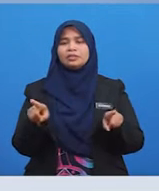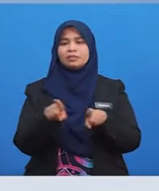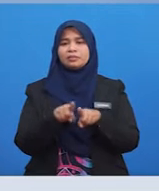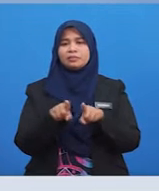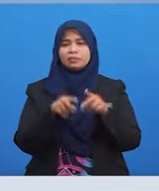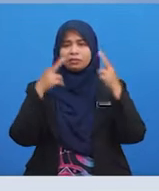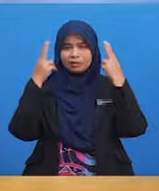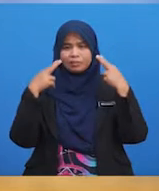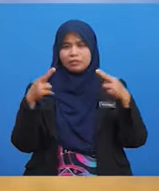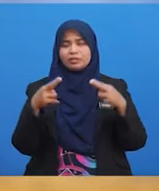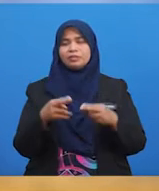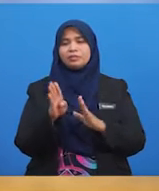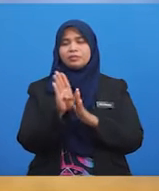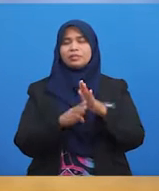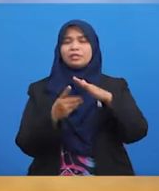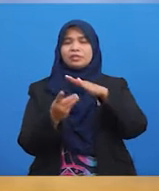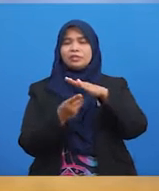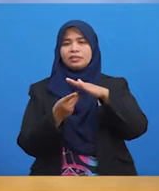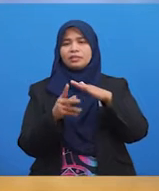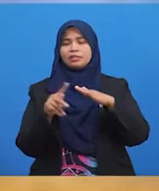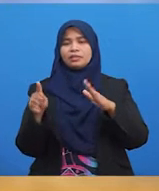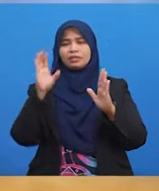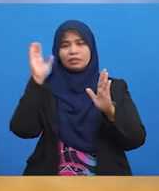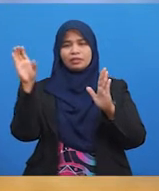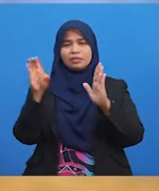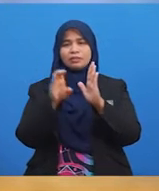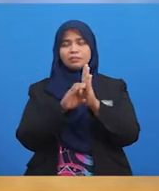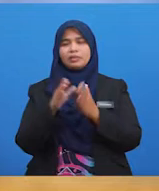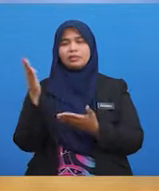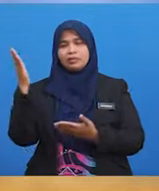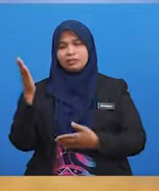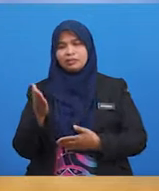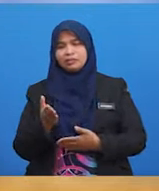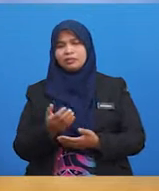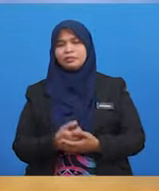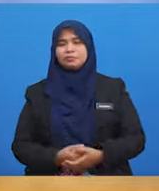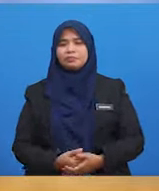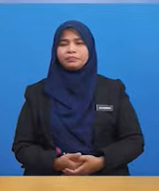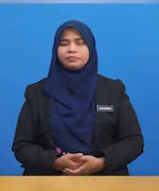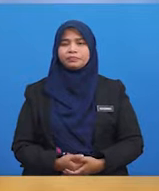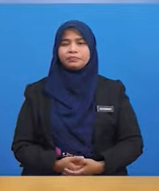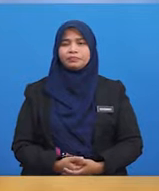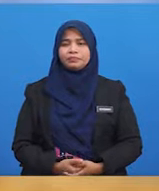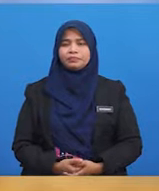bersama-sama ustazah berdasarkan gambar berikut.